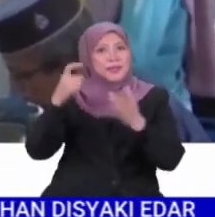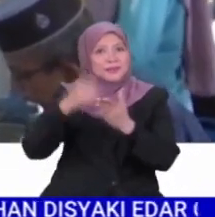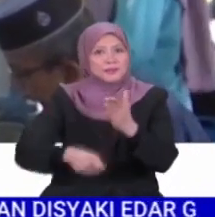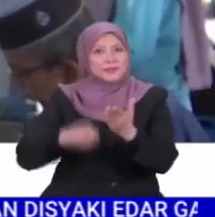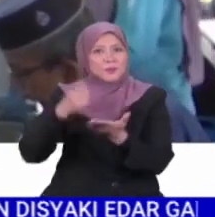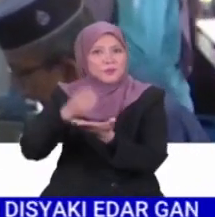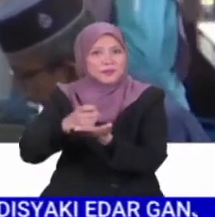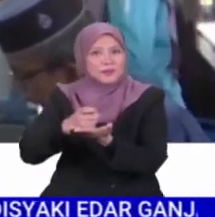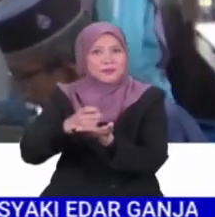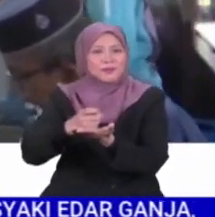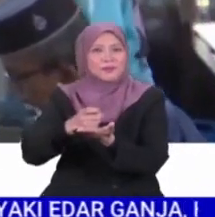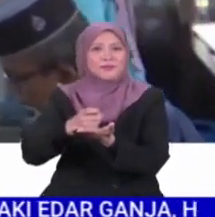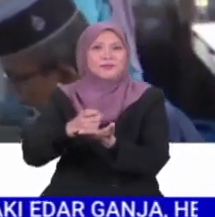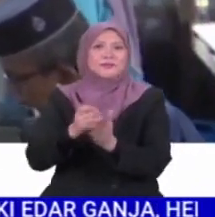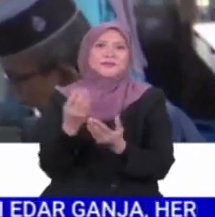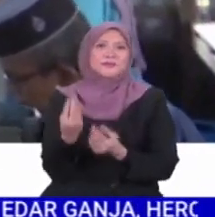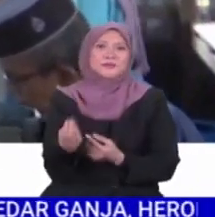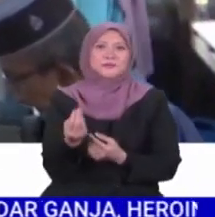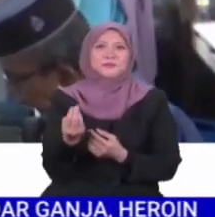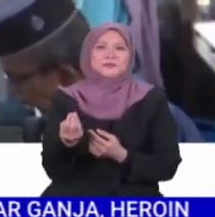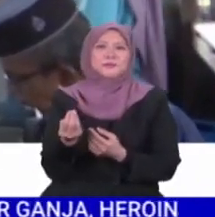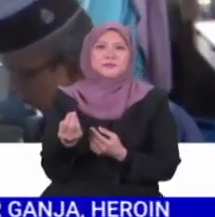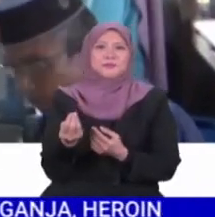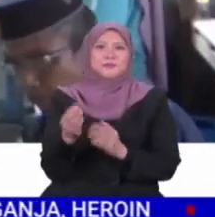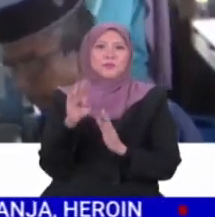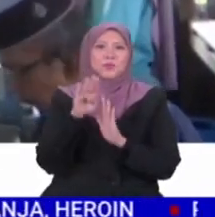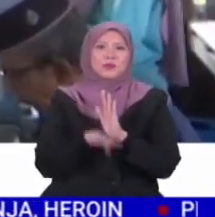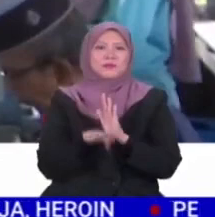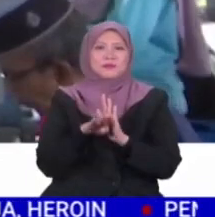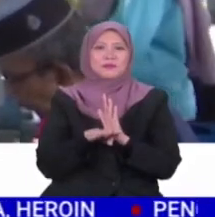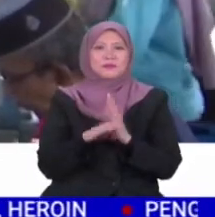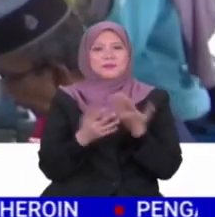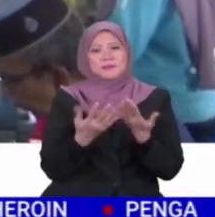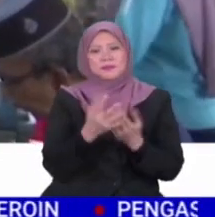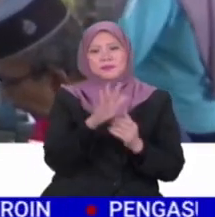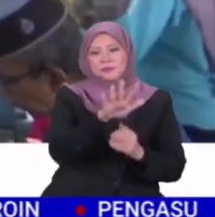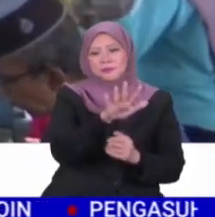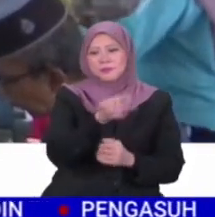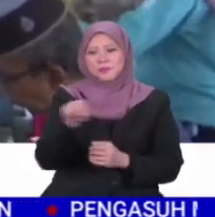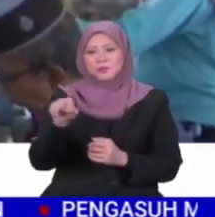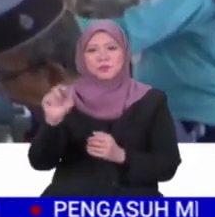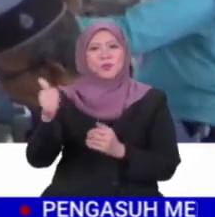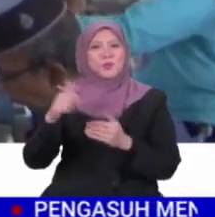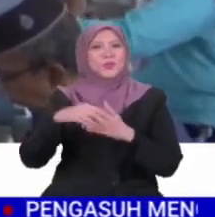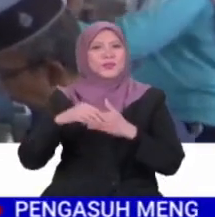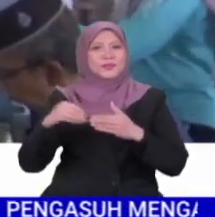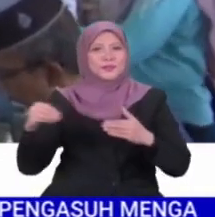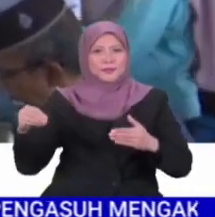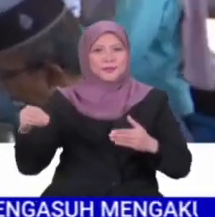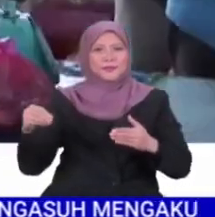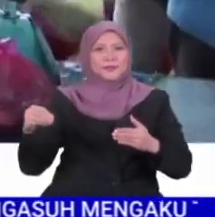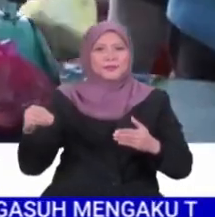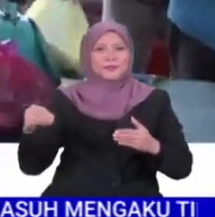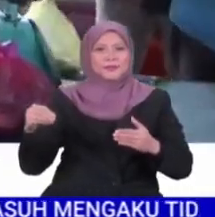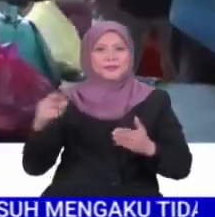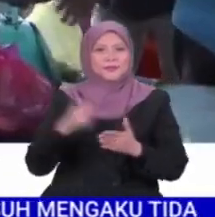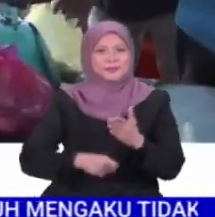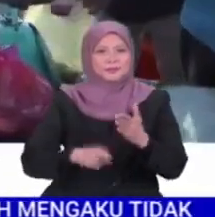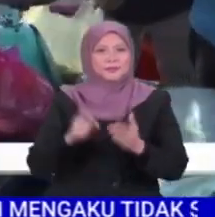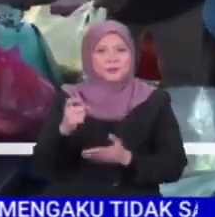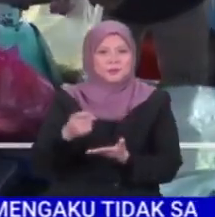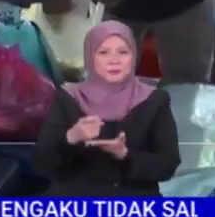udang kurang lah sikit daripada antara RM5 ke RM10 daripada harga sebelum raya Cina.